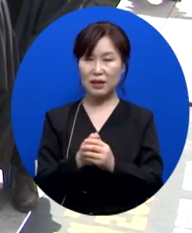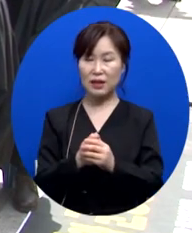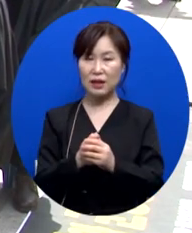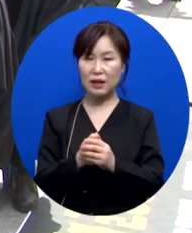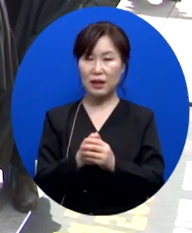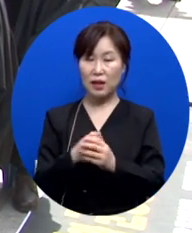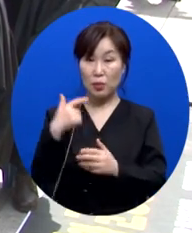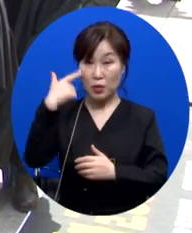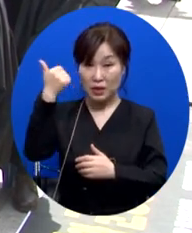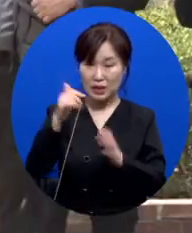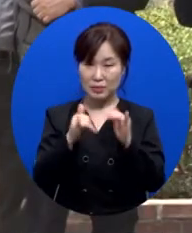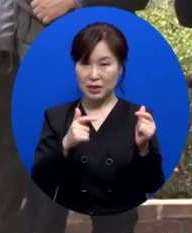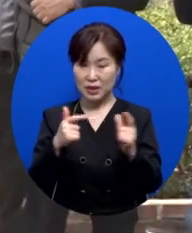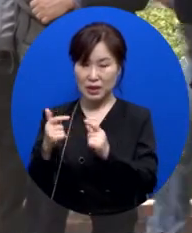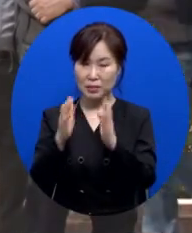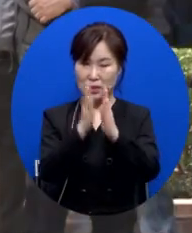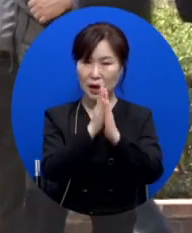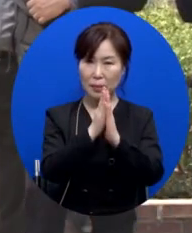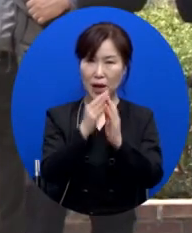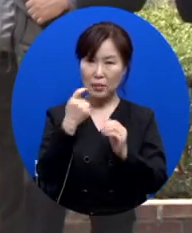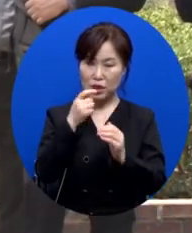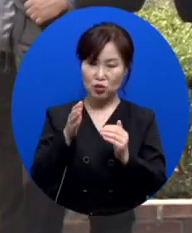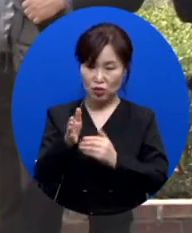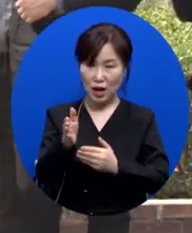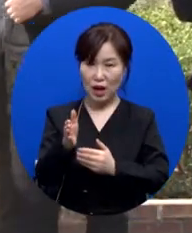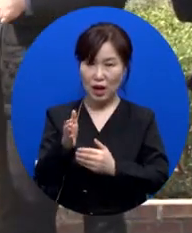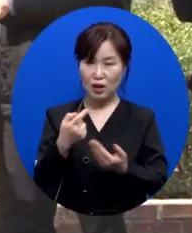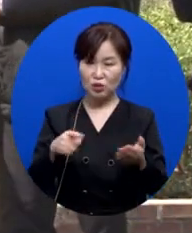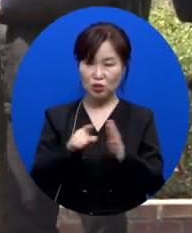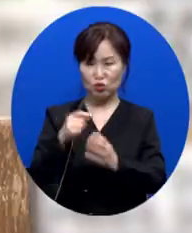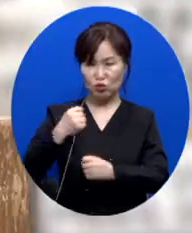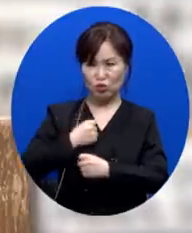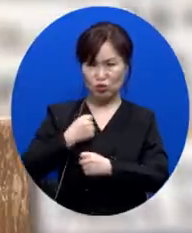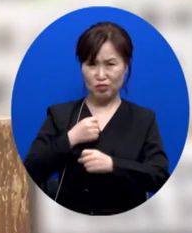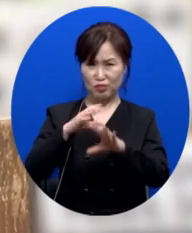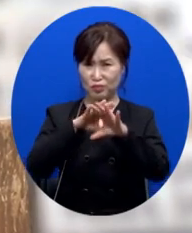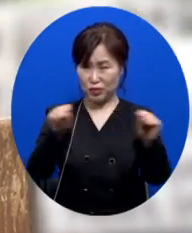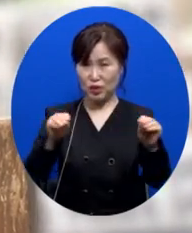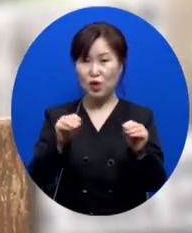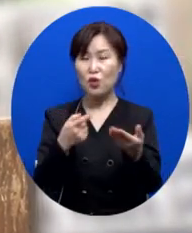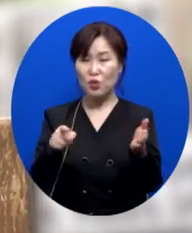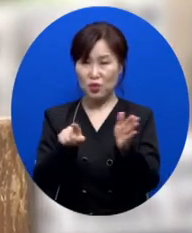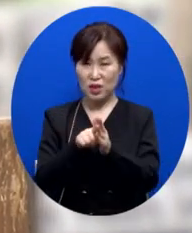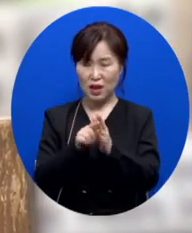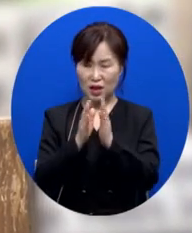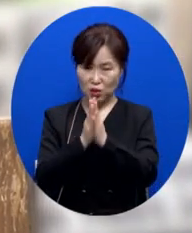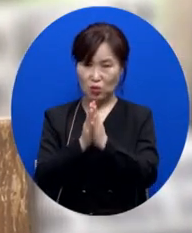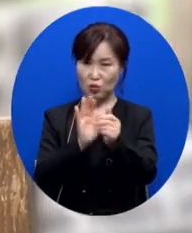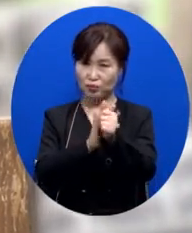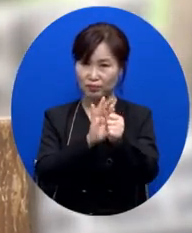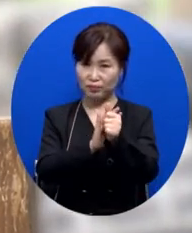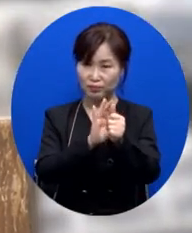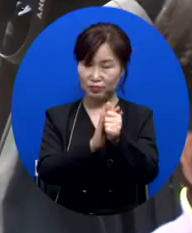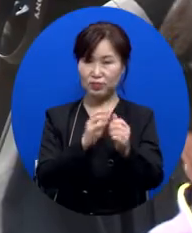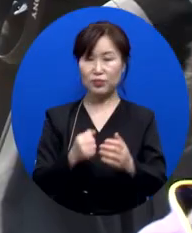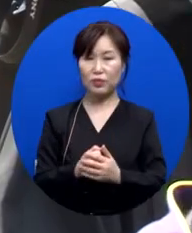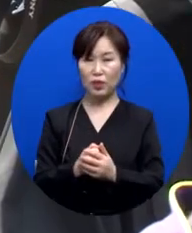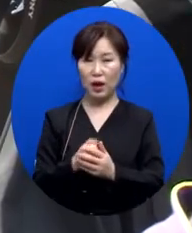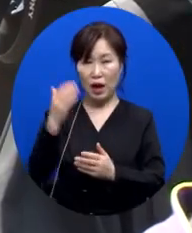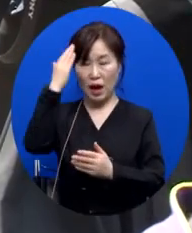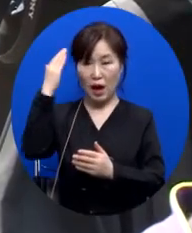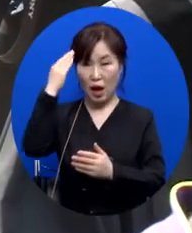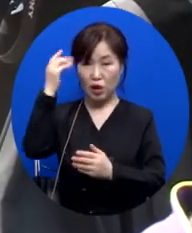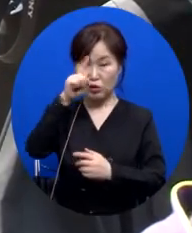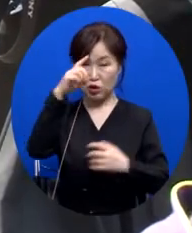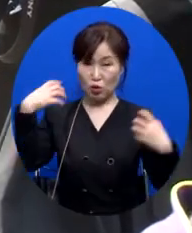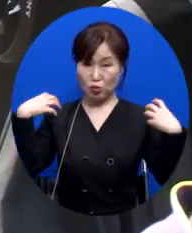소속 목회자들은 미얀마 민주화 와 군정 종식을 위해 손을 모았습니다 또 미얀마 국물을 규탄하며 한국 정부의